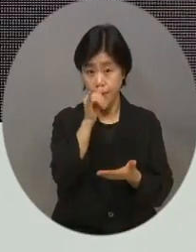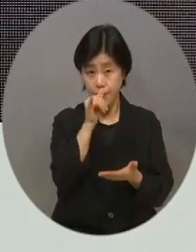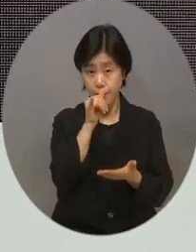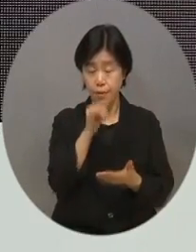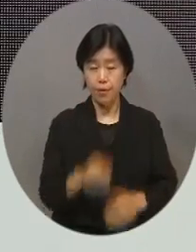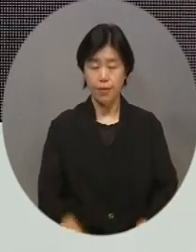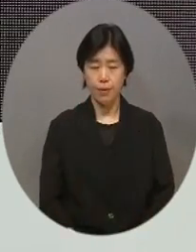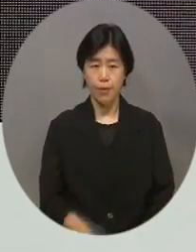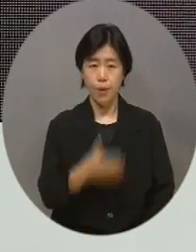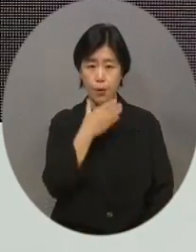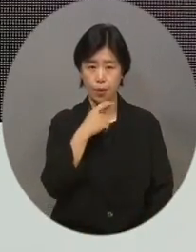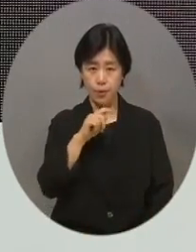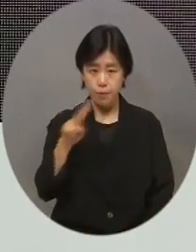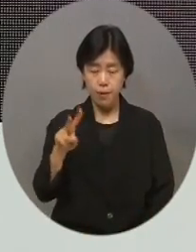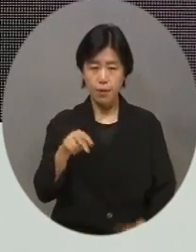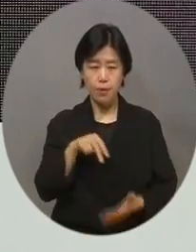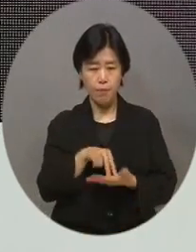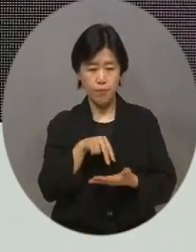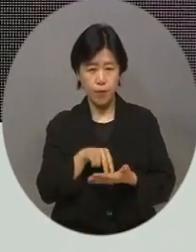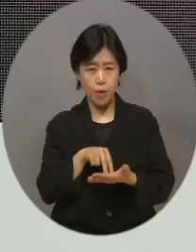복지TV만의 시선으로 짚어보겠습니다.